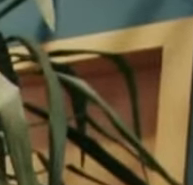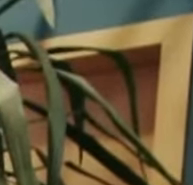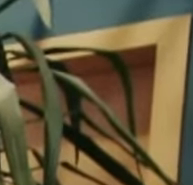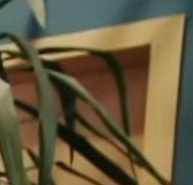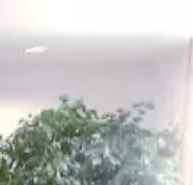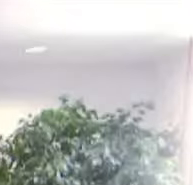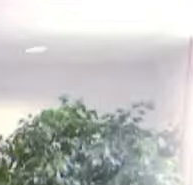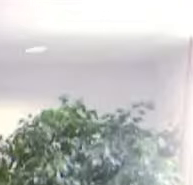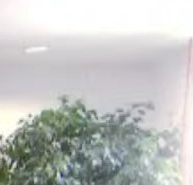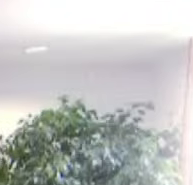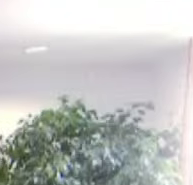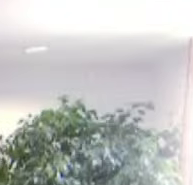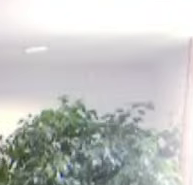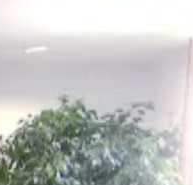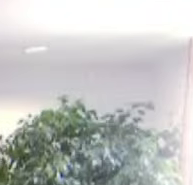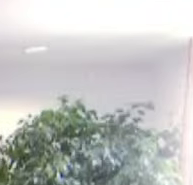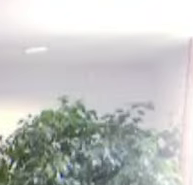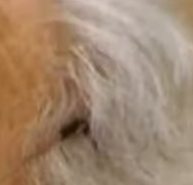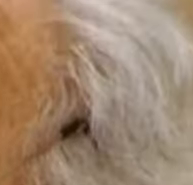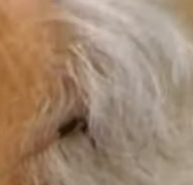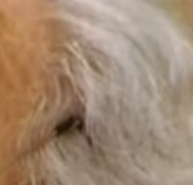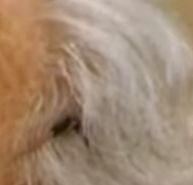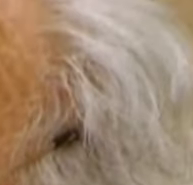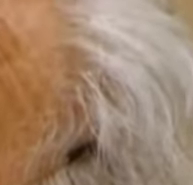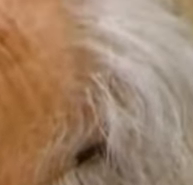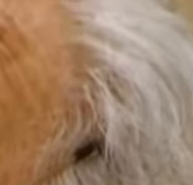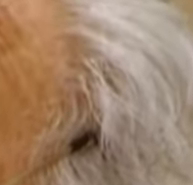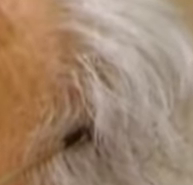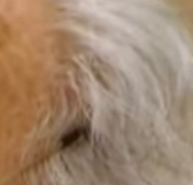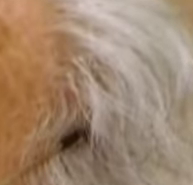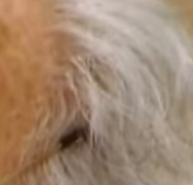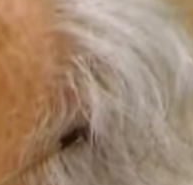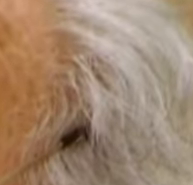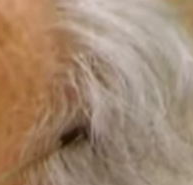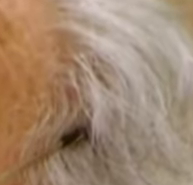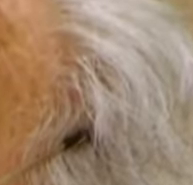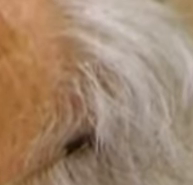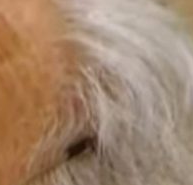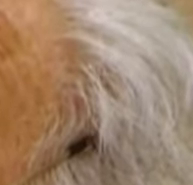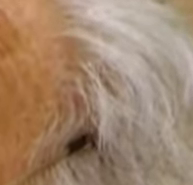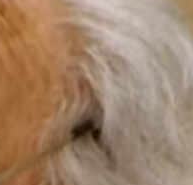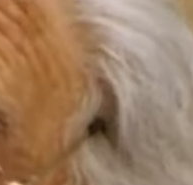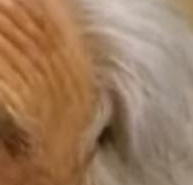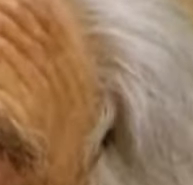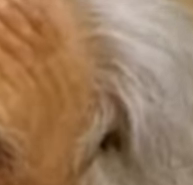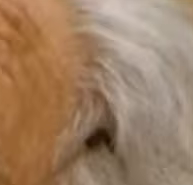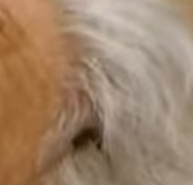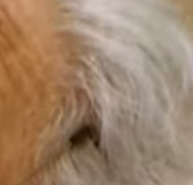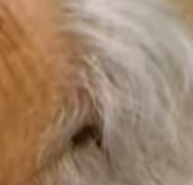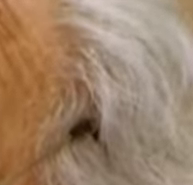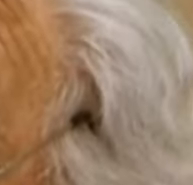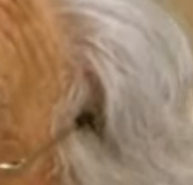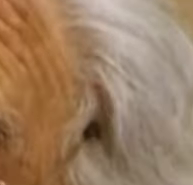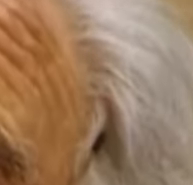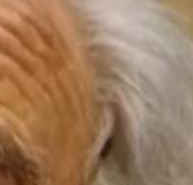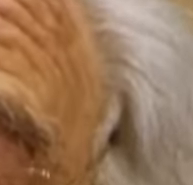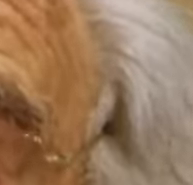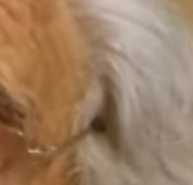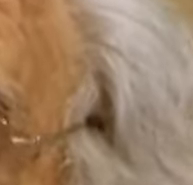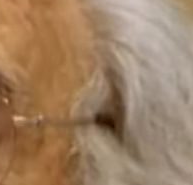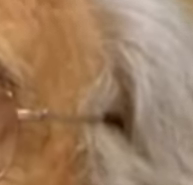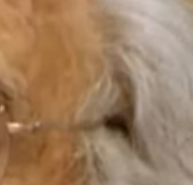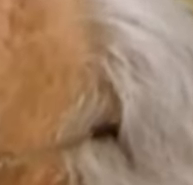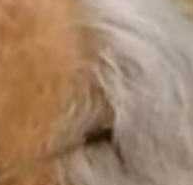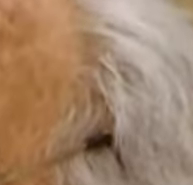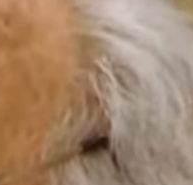Tod 2016 schilderte er in unzähligen Begegnungen mit jungen Menschen, wie er die KZs der Nazis überlebt hatte.